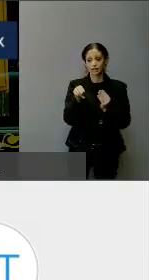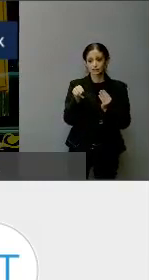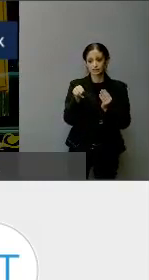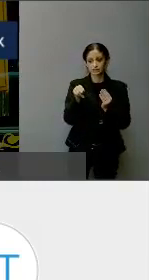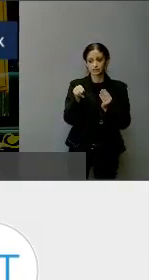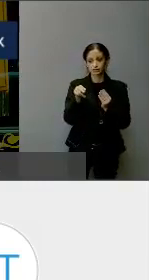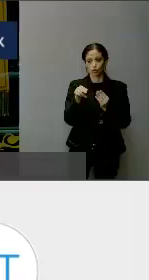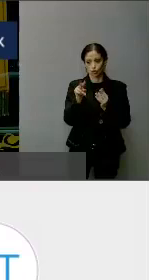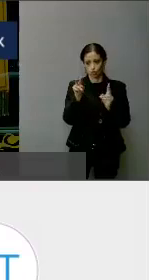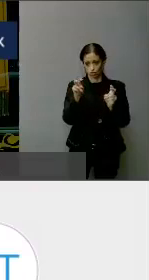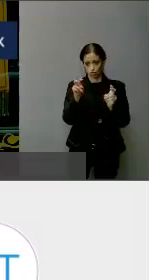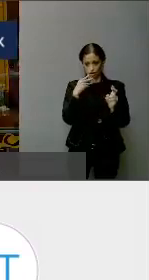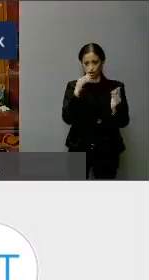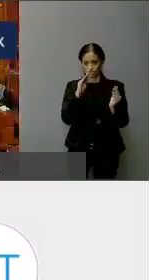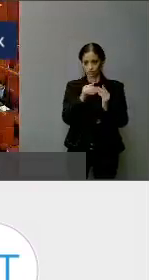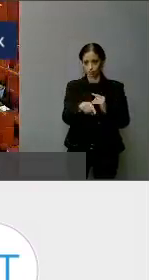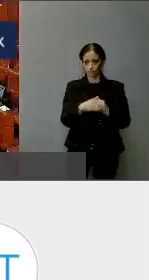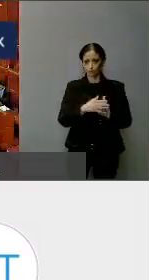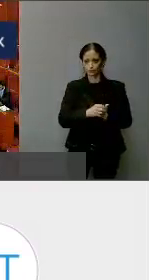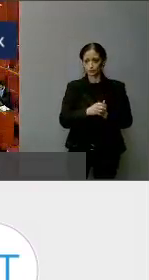emendamenti in questione grazie